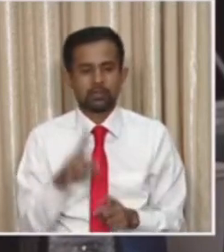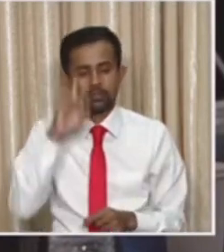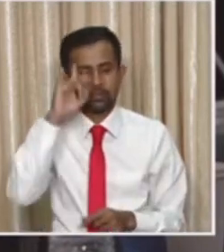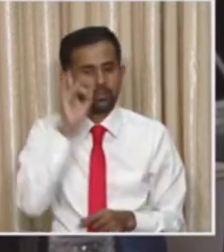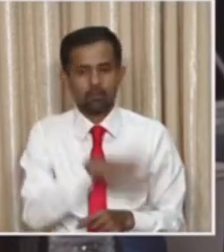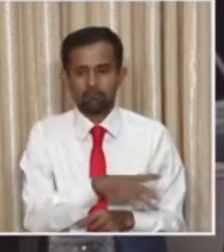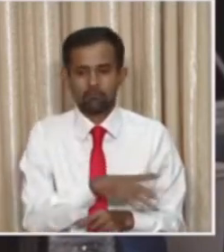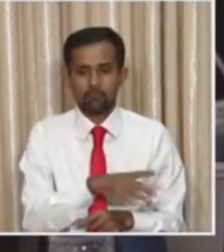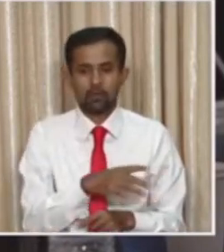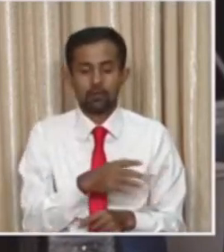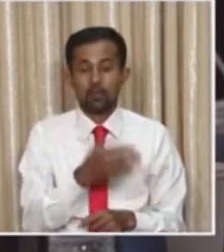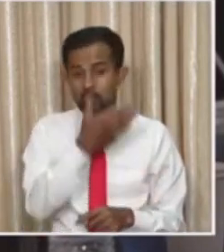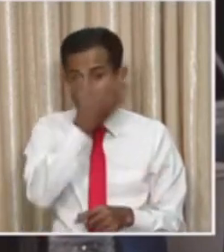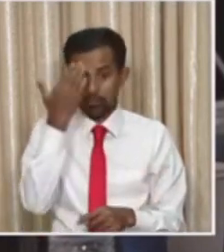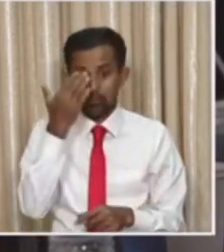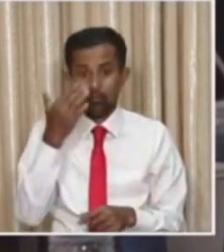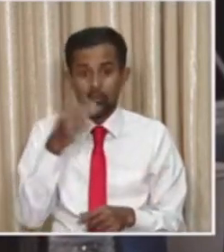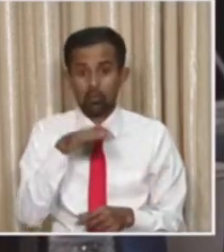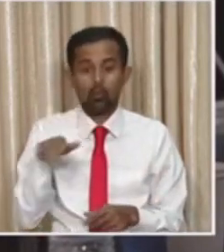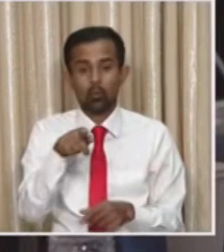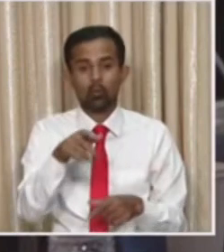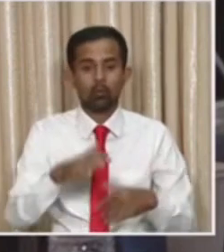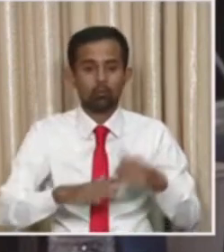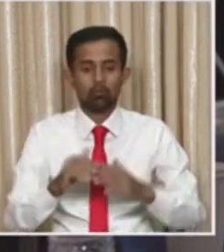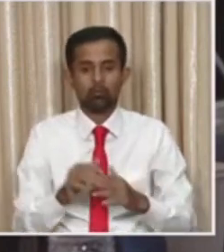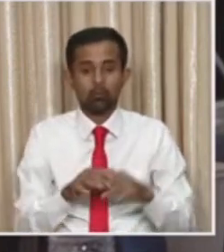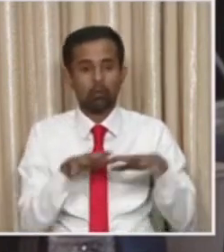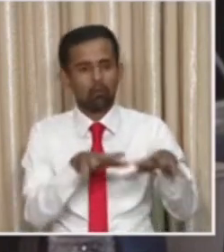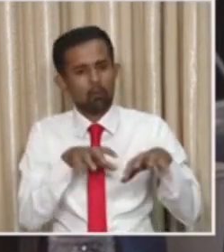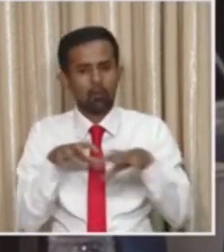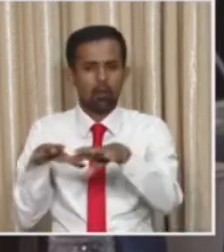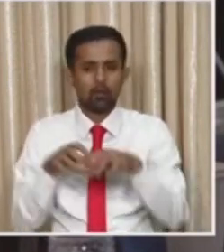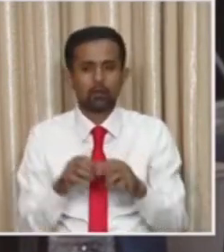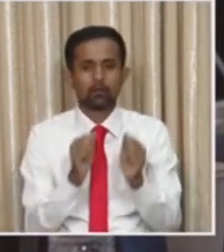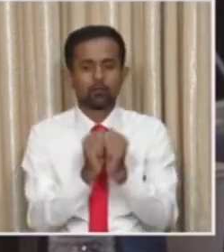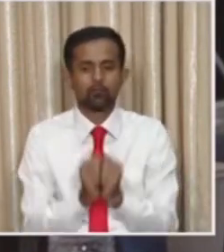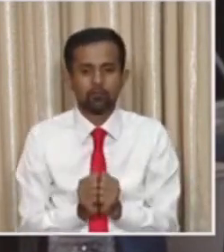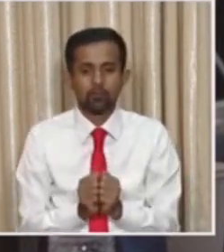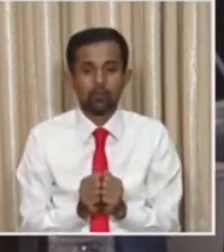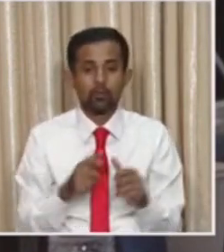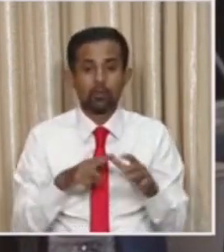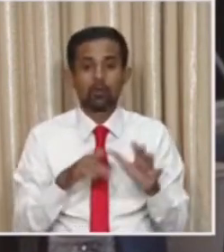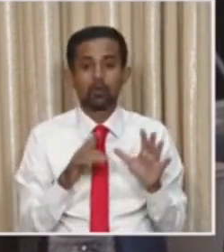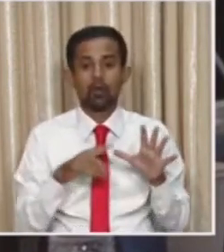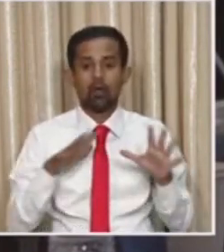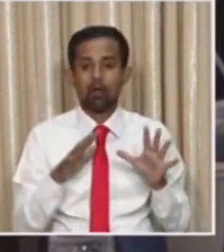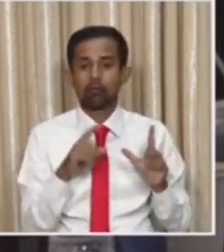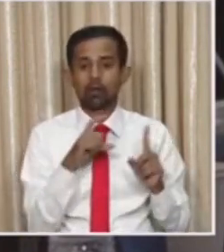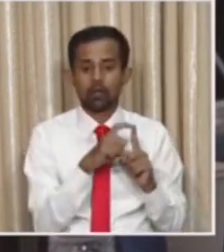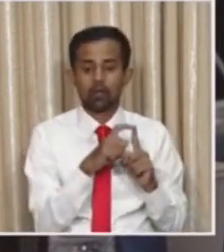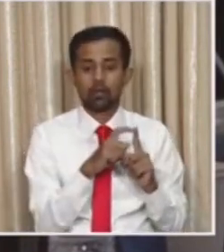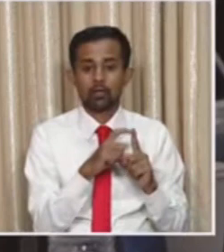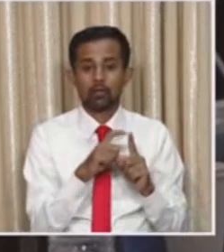தமிழர்களுடைய தேசத்திலே நீங்கள் மேற்கொள்ளுகின்ற ஆக்கிரமிப்பு நடவடிக்கைகள் என்பது இந்த வனஜீவராசிகள் திணைக்களம், வன பாதுகாப்பு திணைக்களம், தொல்பொருள்